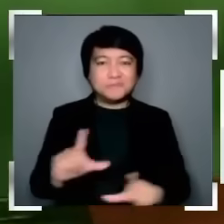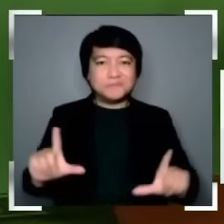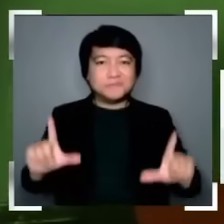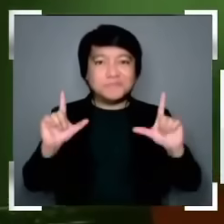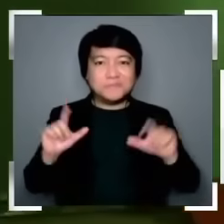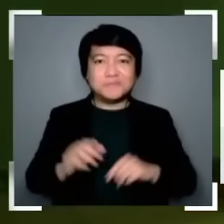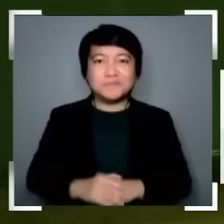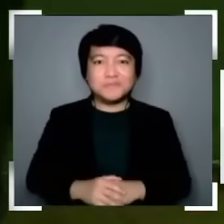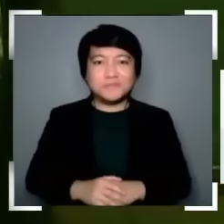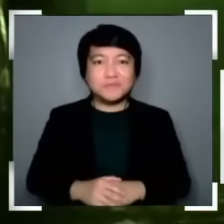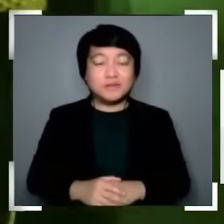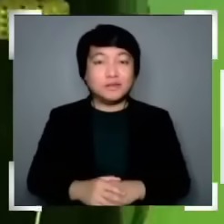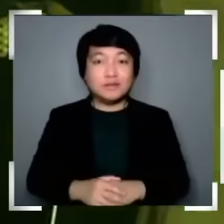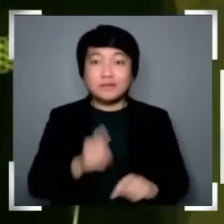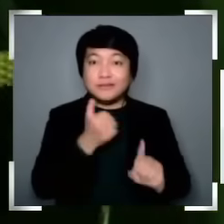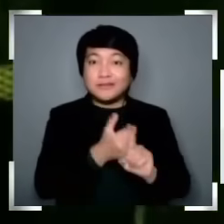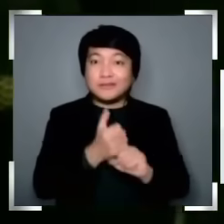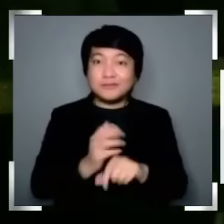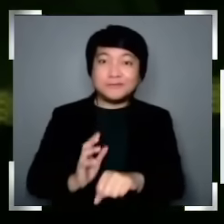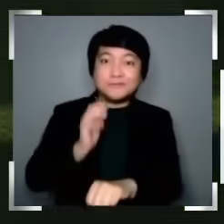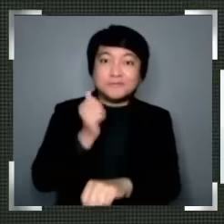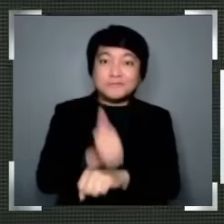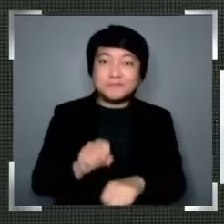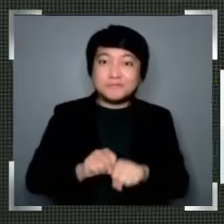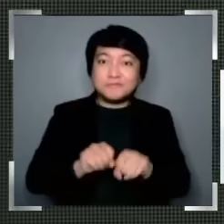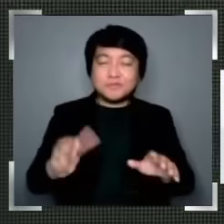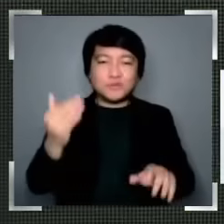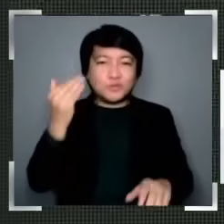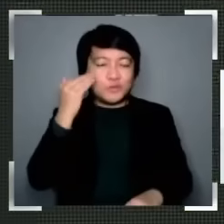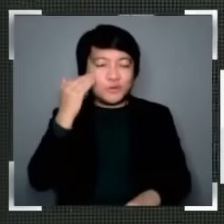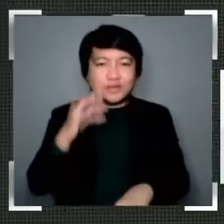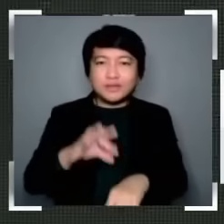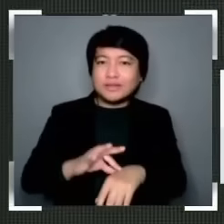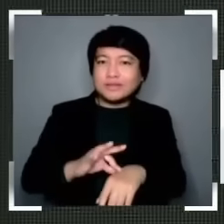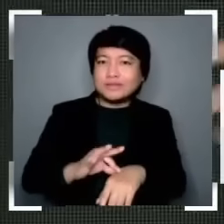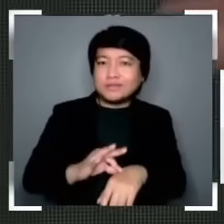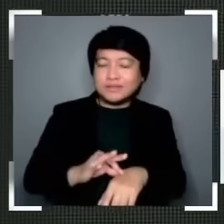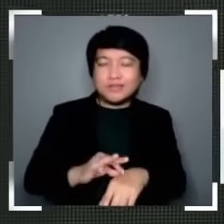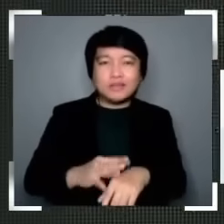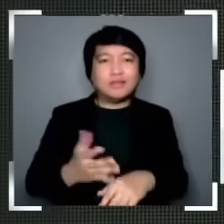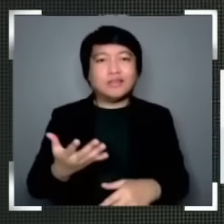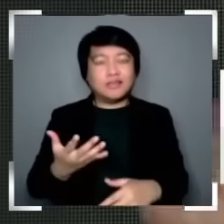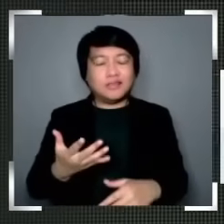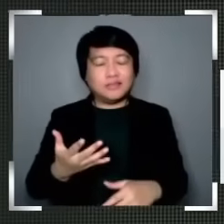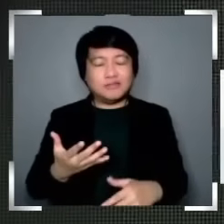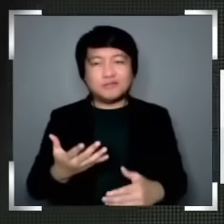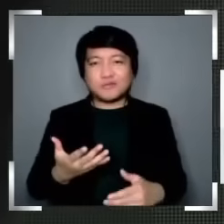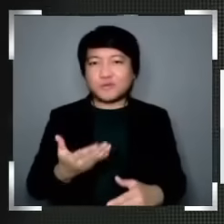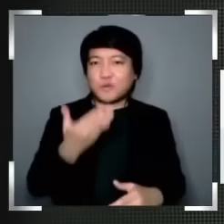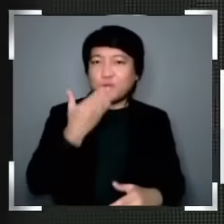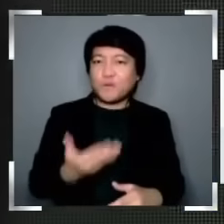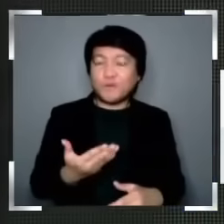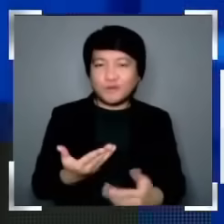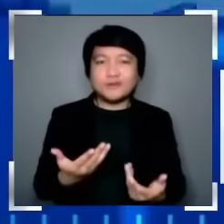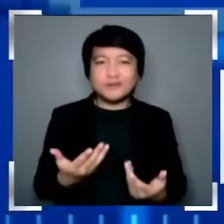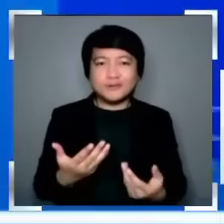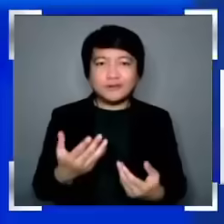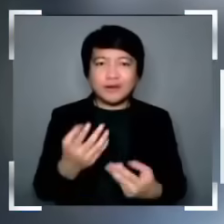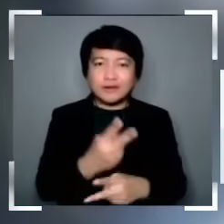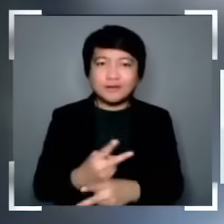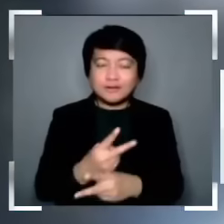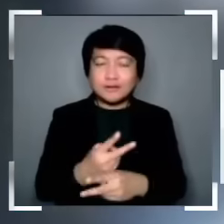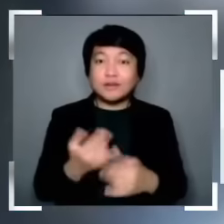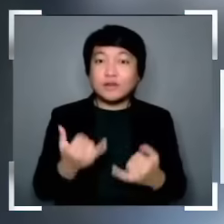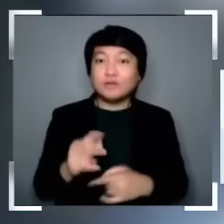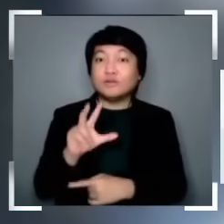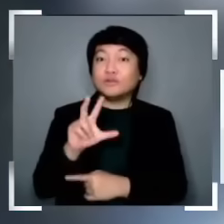i-launch niya ang kanyang sariling skincare line. Isa raw yan sa goals ni Jack bago siya mag-30 this December.